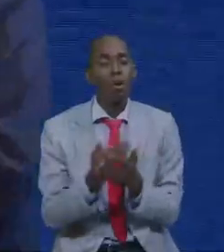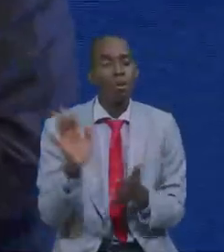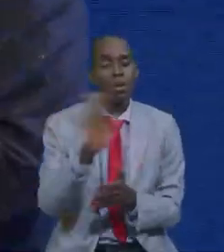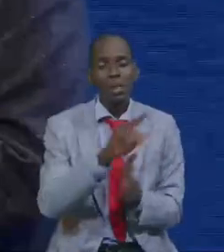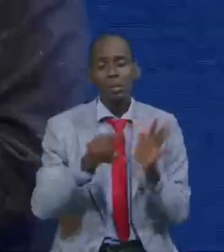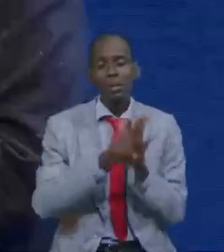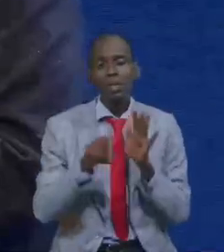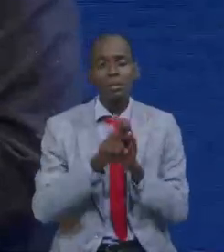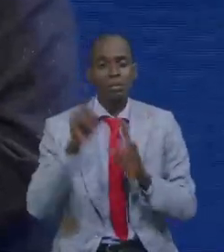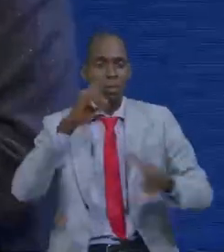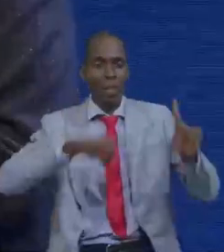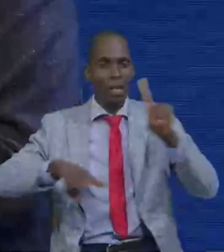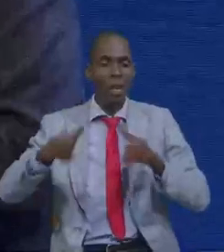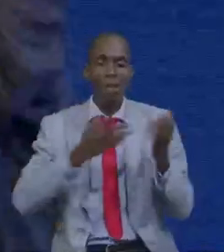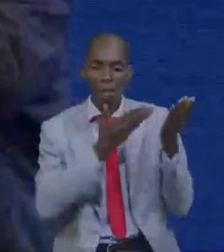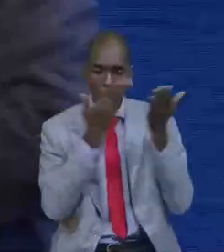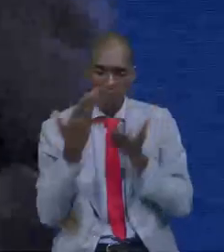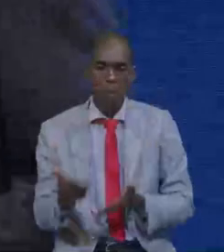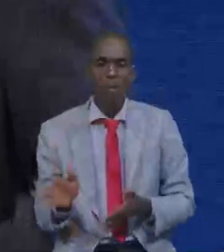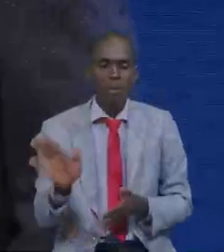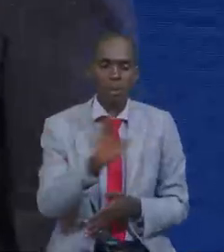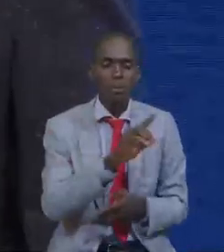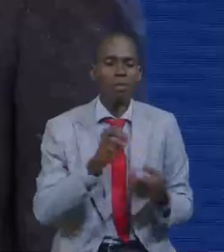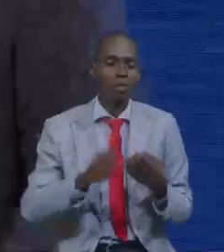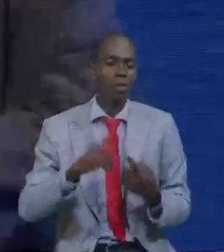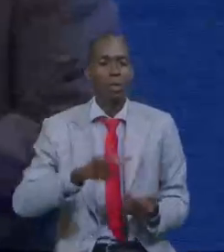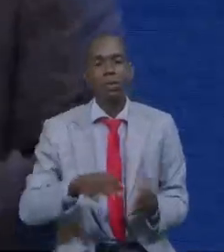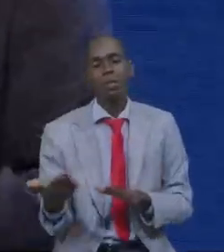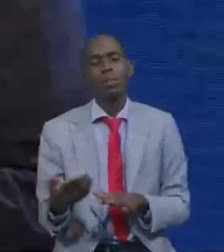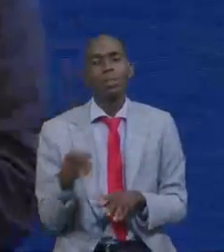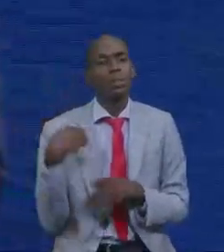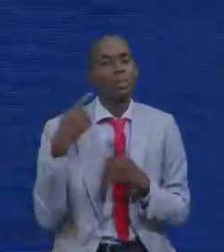les choses qui les ont conduits à la mort dont ils parlaient.